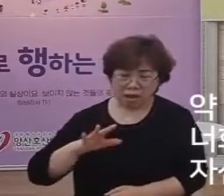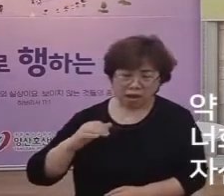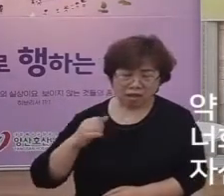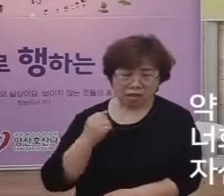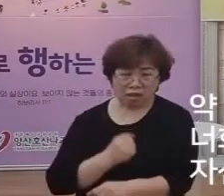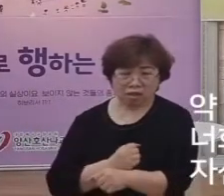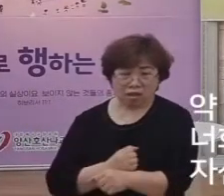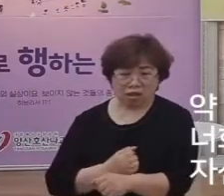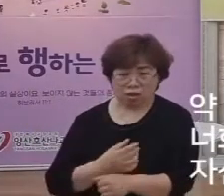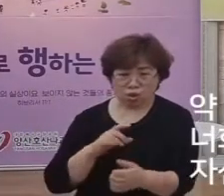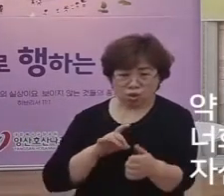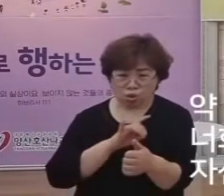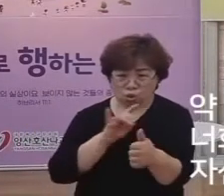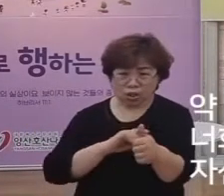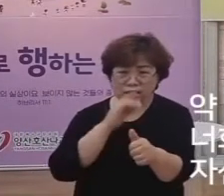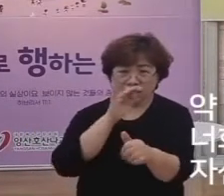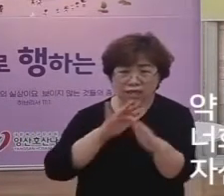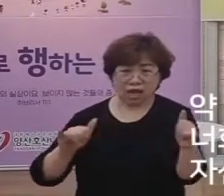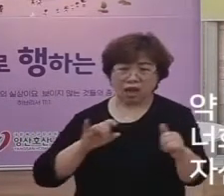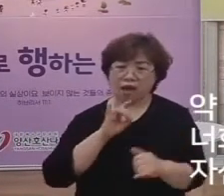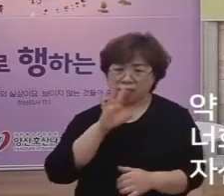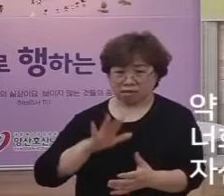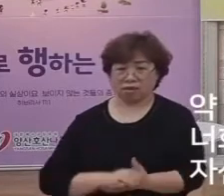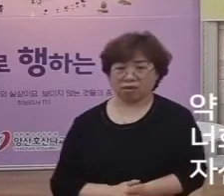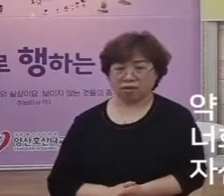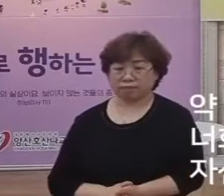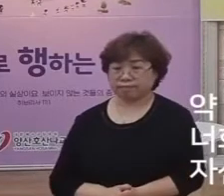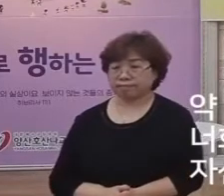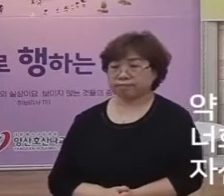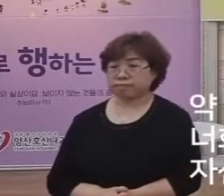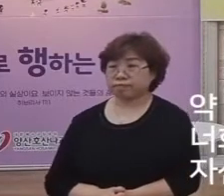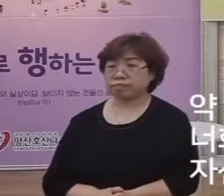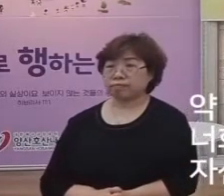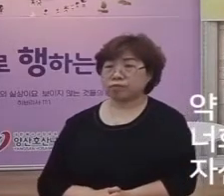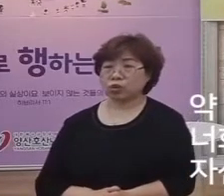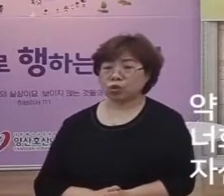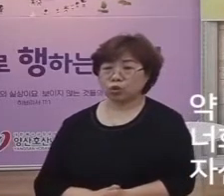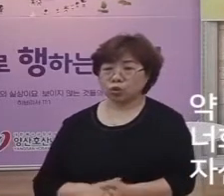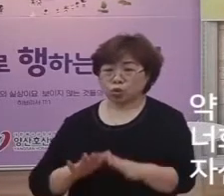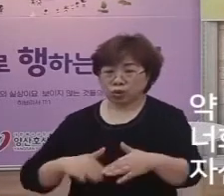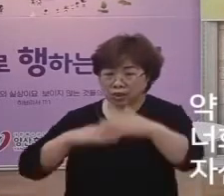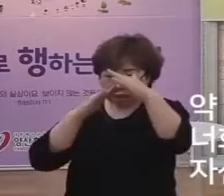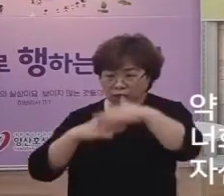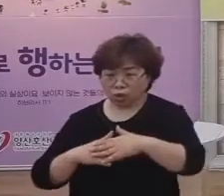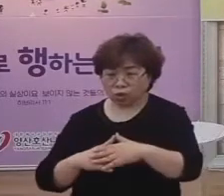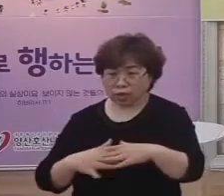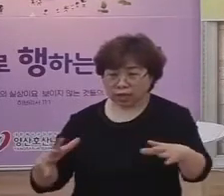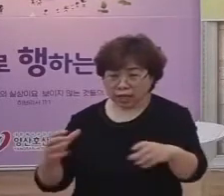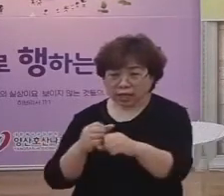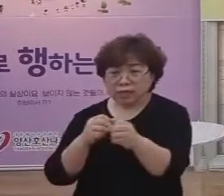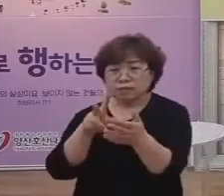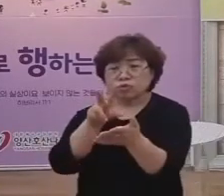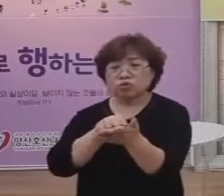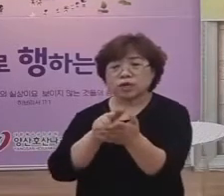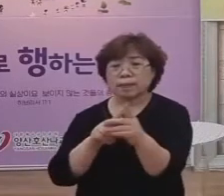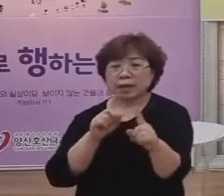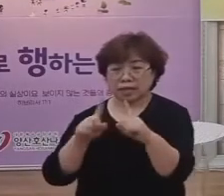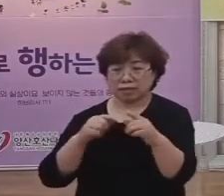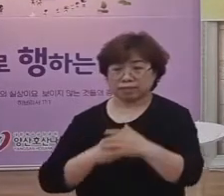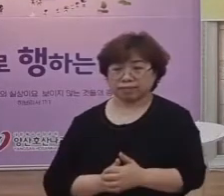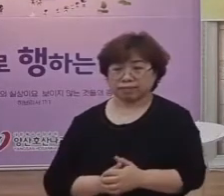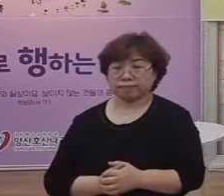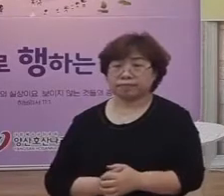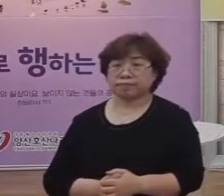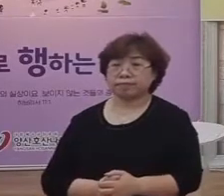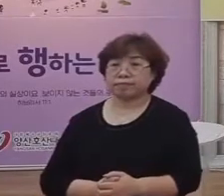말라. 이 22절이 야고보서의 핵심 주제이고 오늘 이 본문의 핵심 구절입니다. 자, 그런데